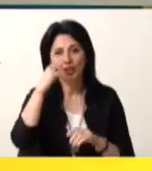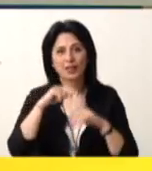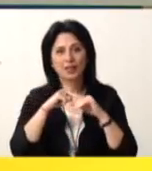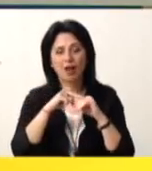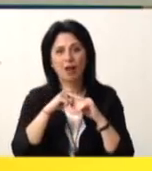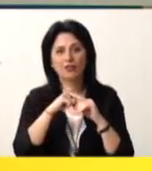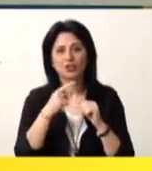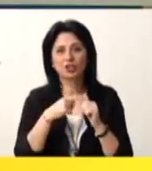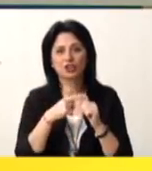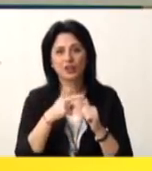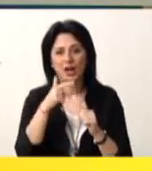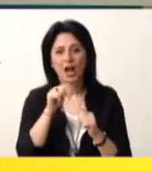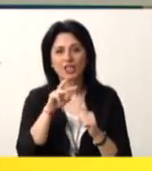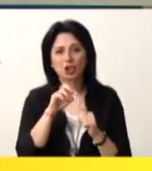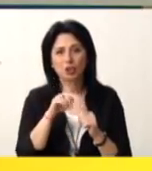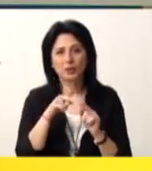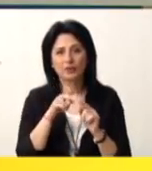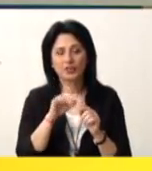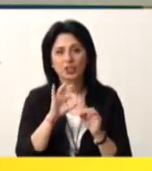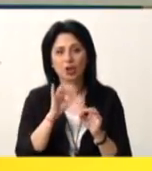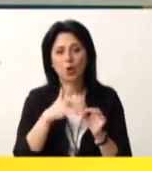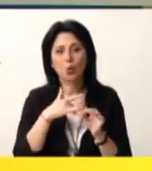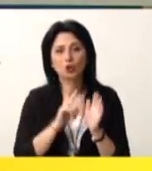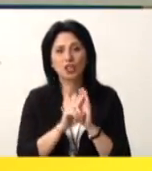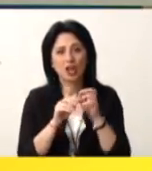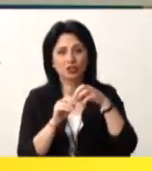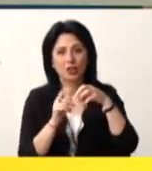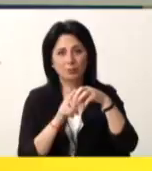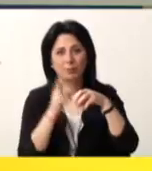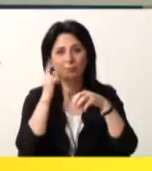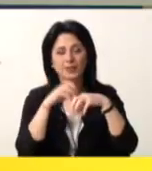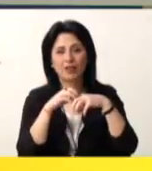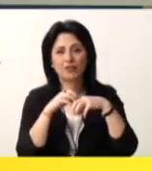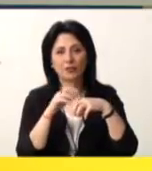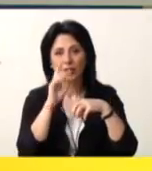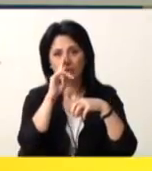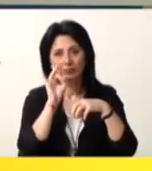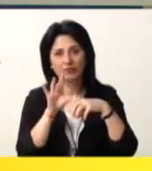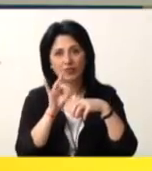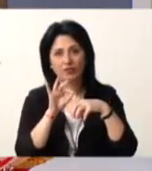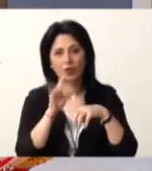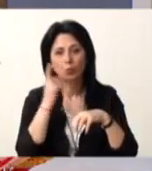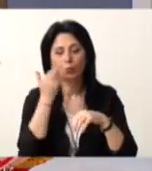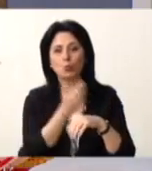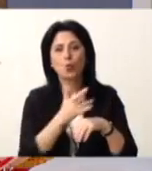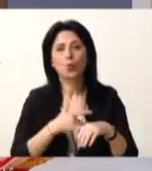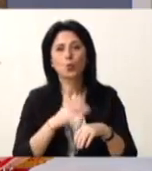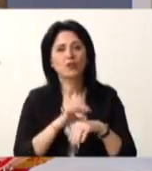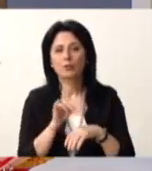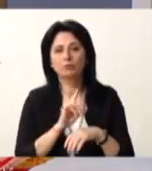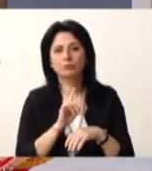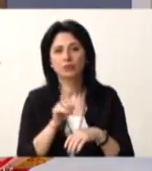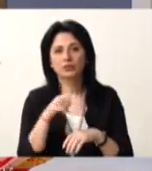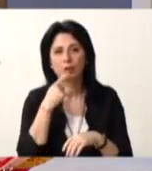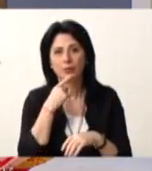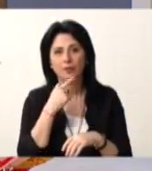ანუ ეპიგასტრიუმში, ანუ კუჭის საპროექციო მიდამოში ტკივილი შეიძლება შეგვეშალოს და კუჭის დაავადებას მივაწეროთ.